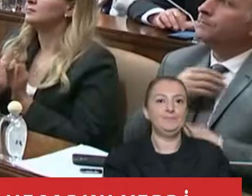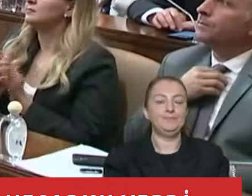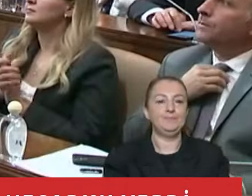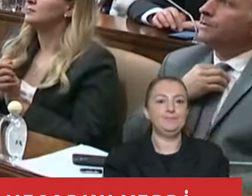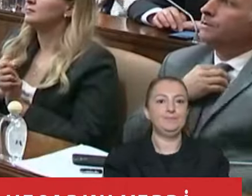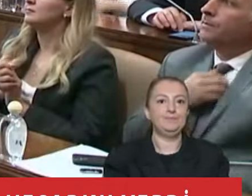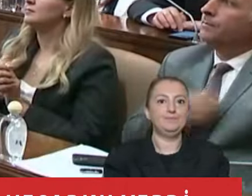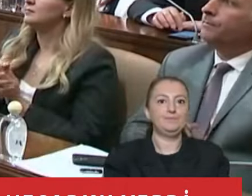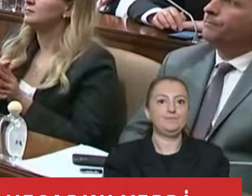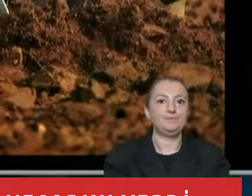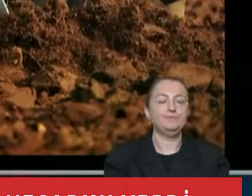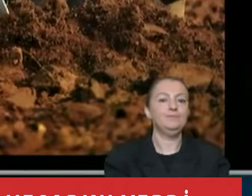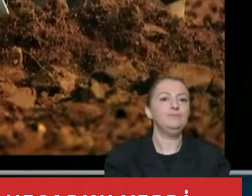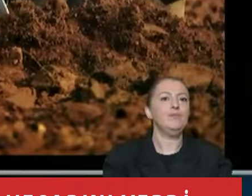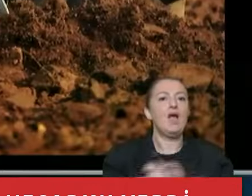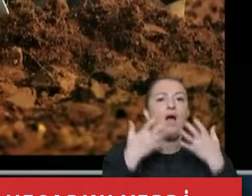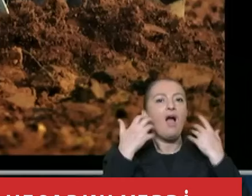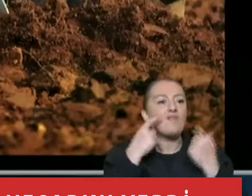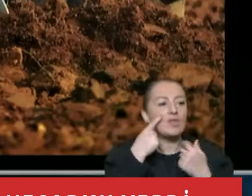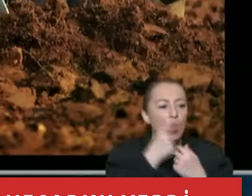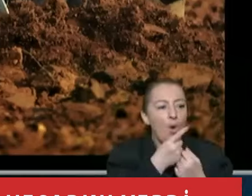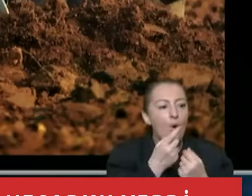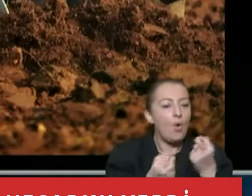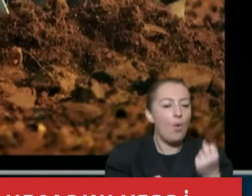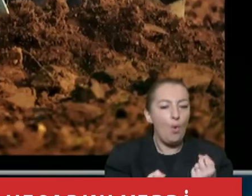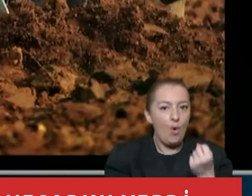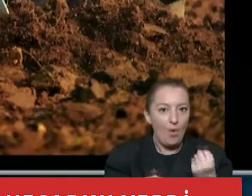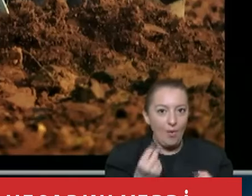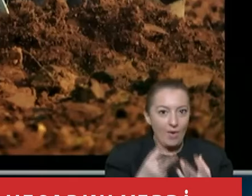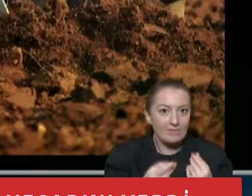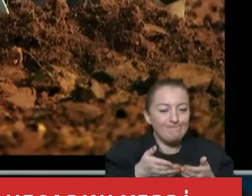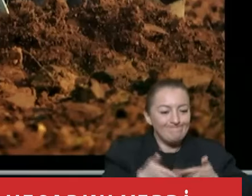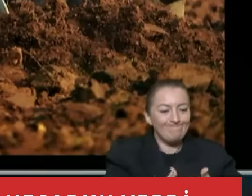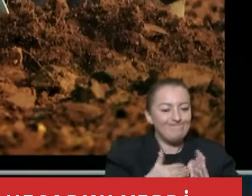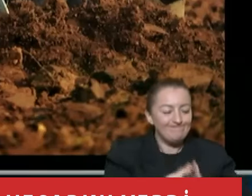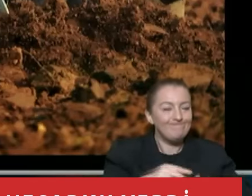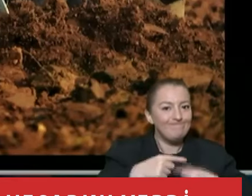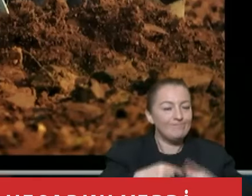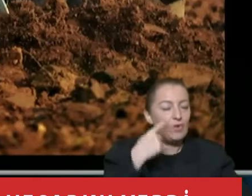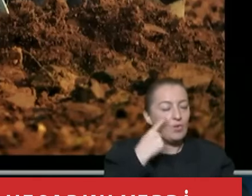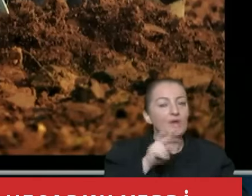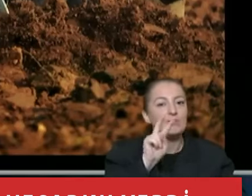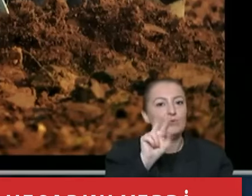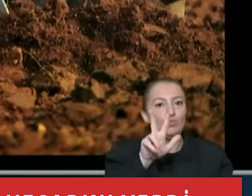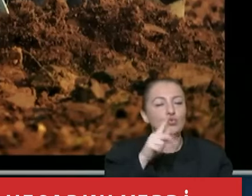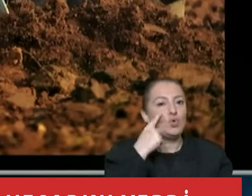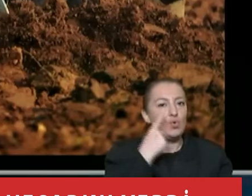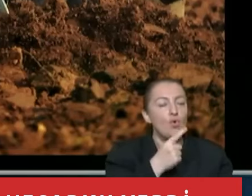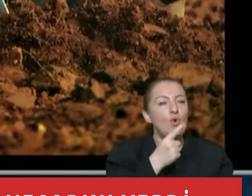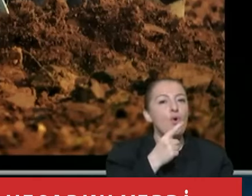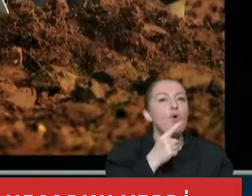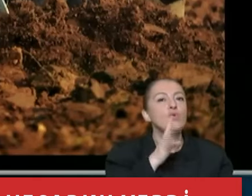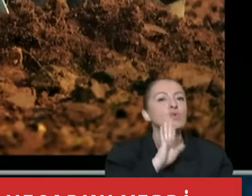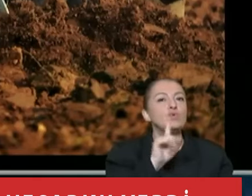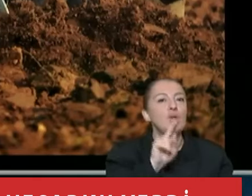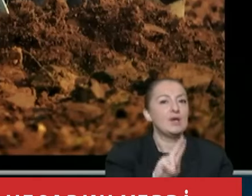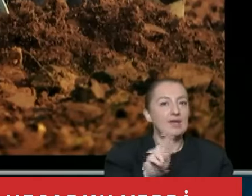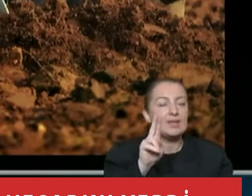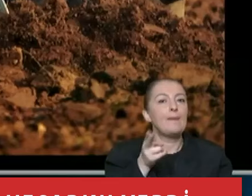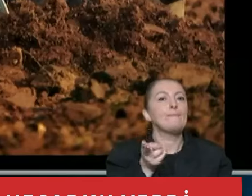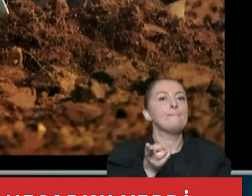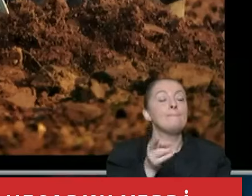olmuştur hayvansal üretimde 2023 2003 arılıkta 417 ve